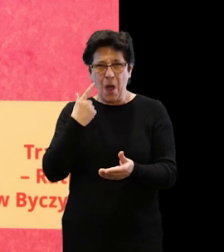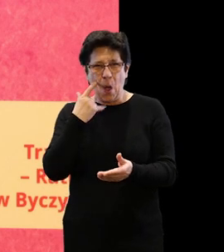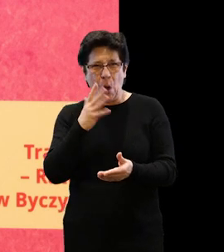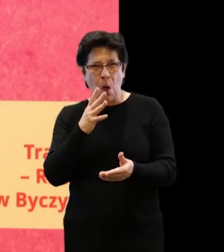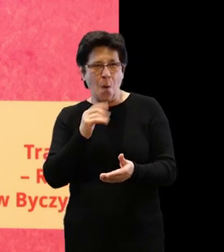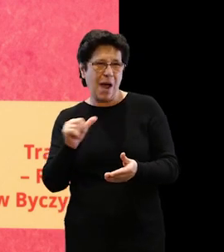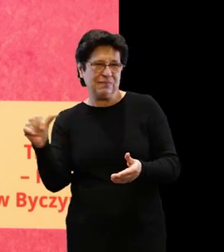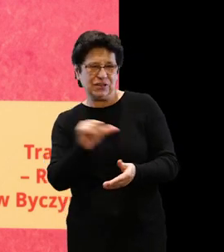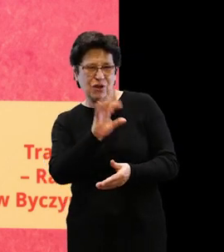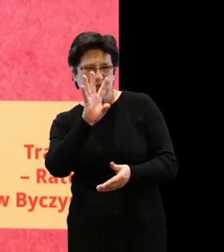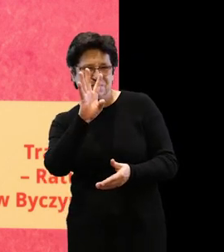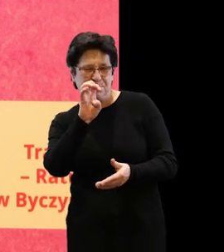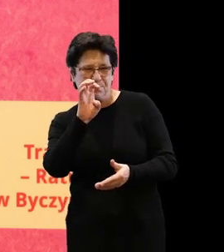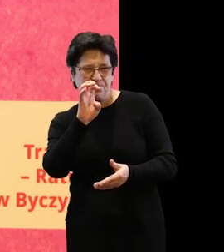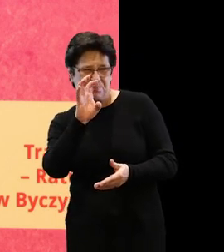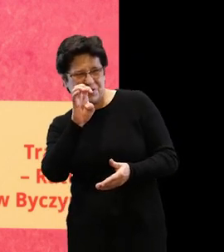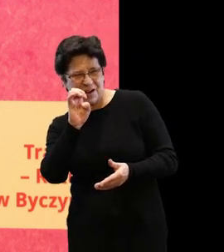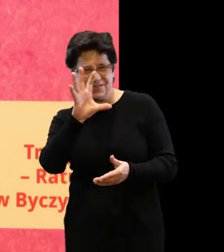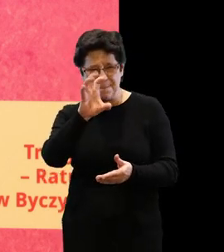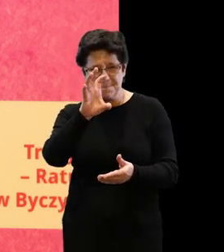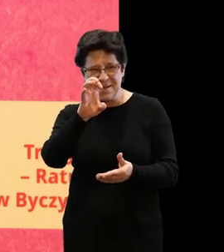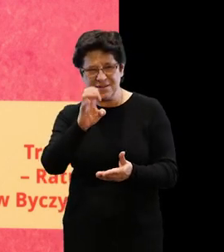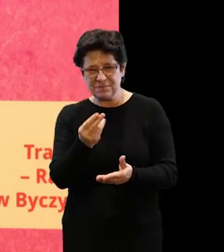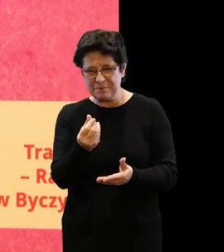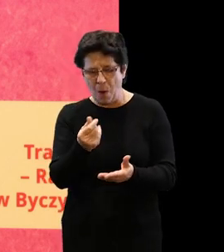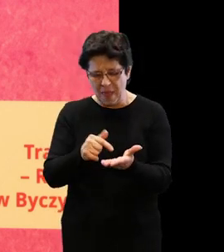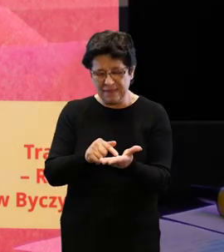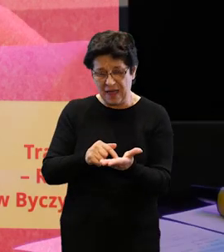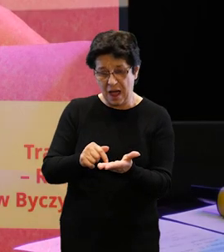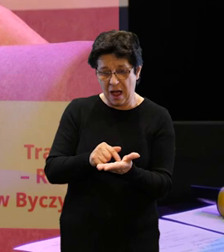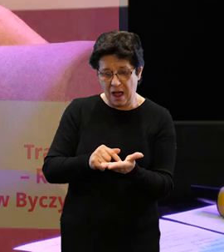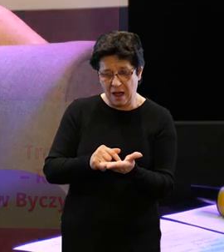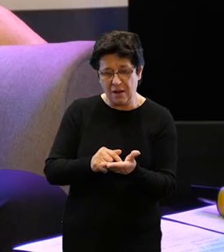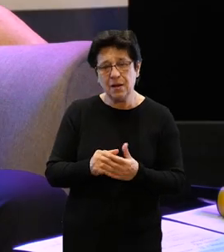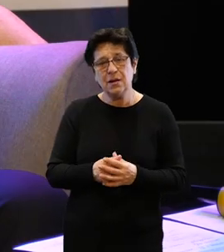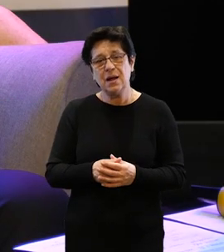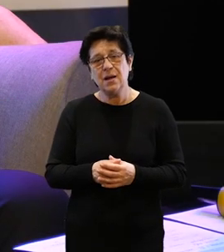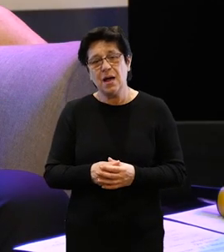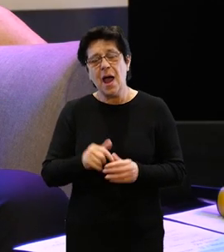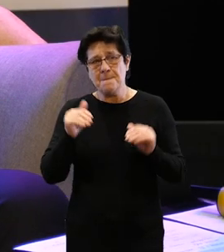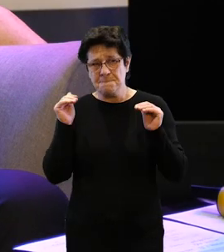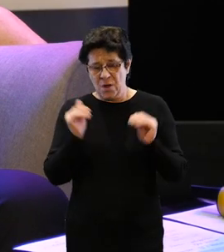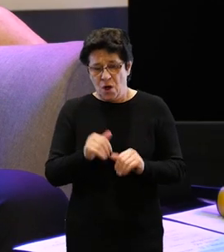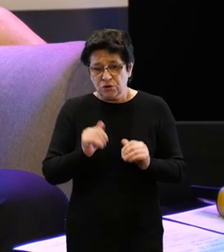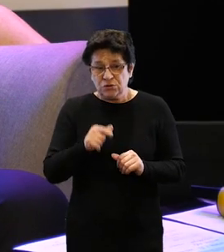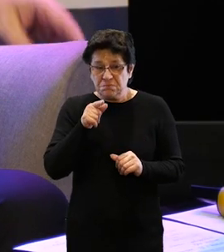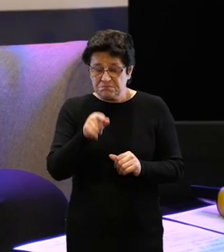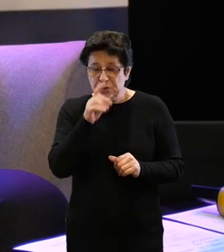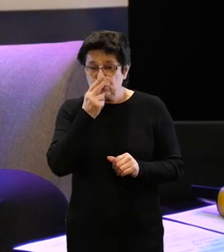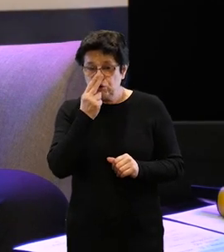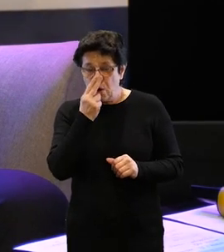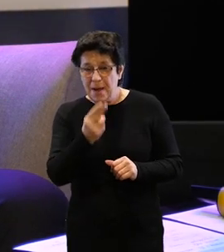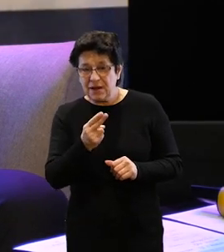pół tys monet to oczywiście nie wszystkie się że tak powiem zachowały nie wszystkie zostały zabezpieczone ale można to wspaniały sposób